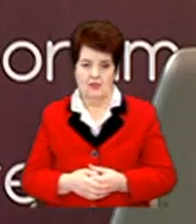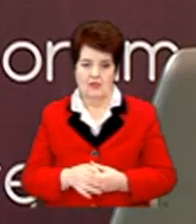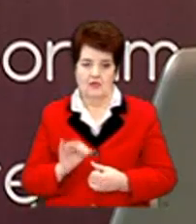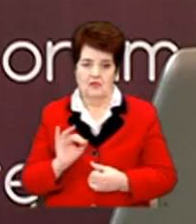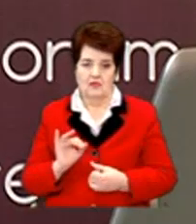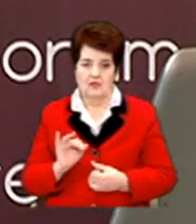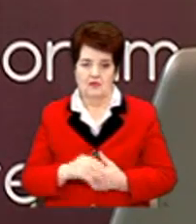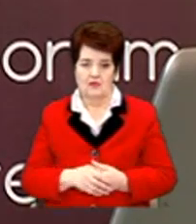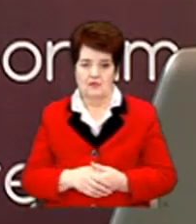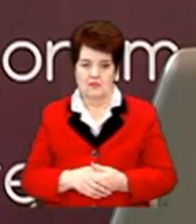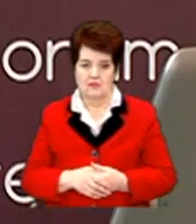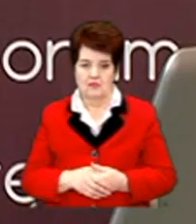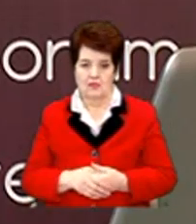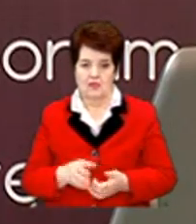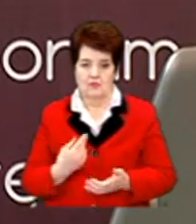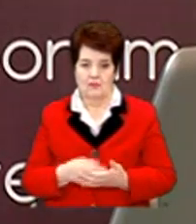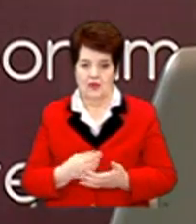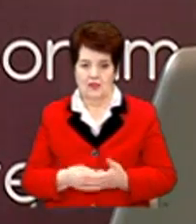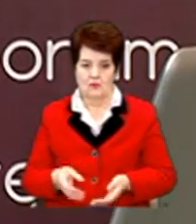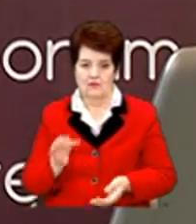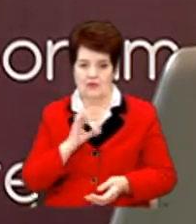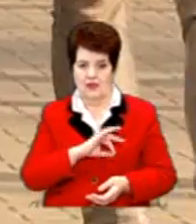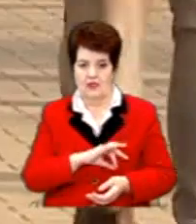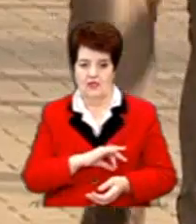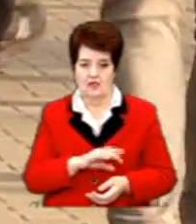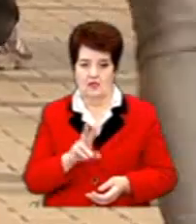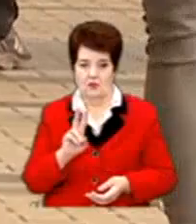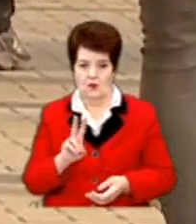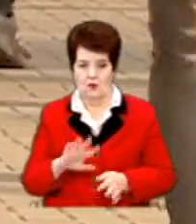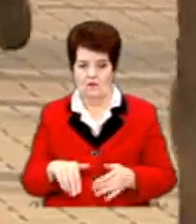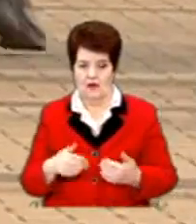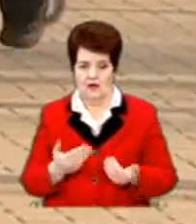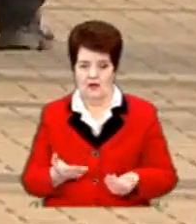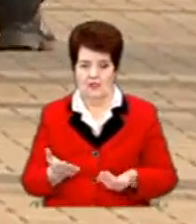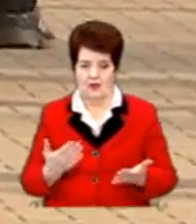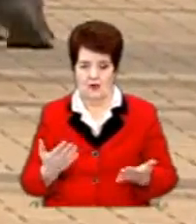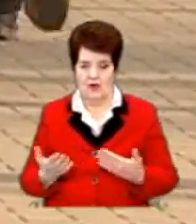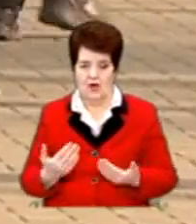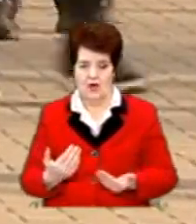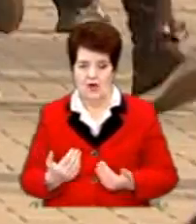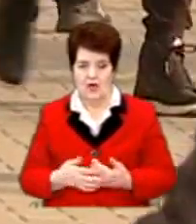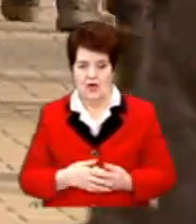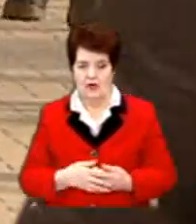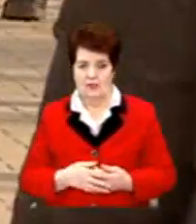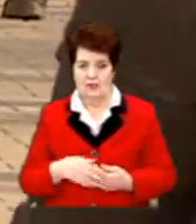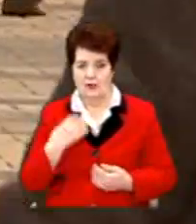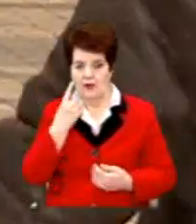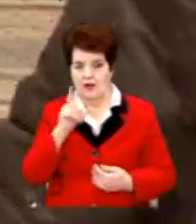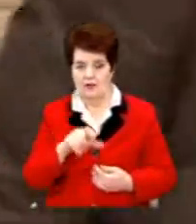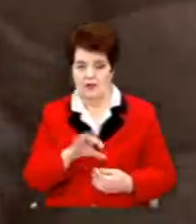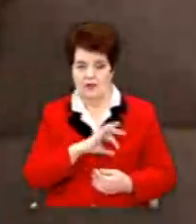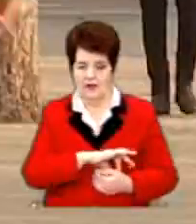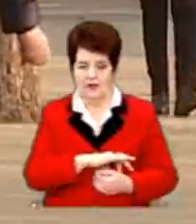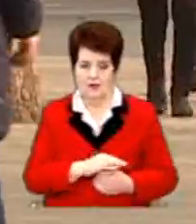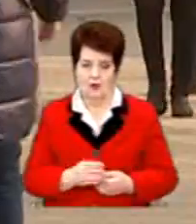Și prețurile și veniturile, care de fapt sunt două variabile foarte corelate, cei ce țin de persoanele care au venituri mai